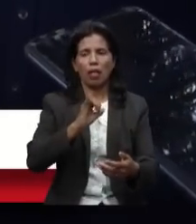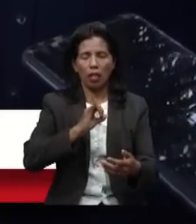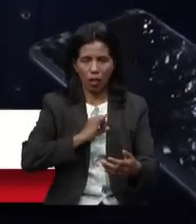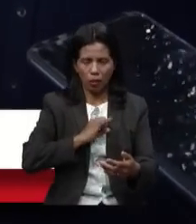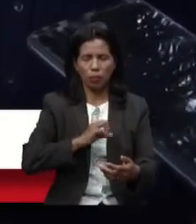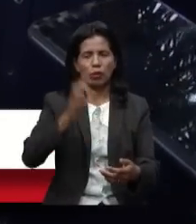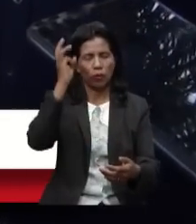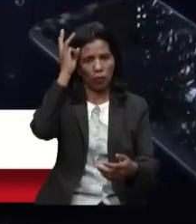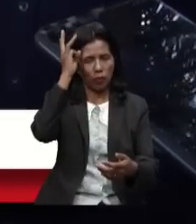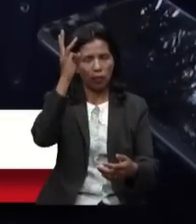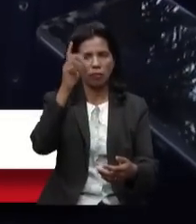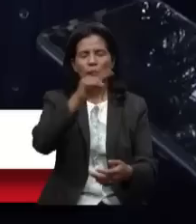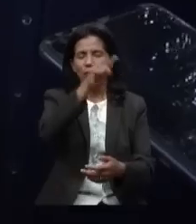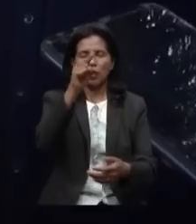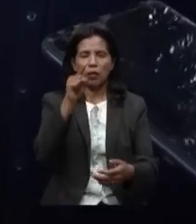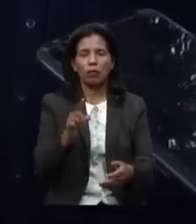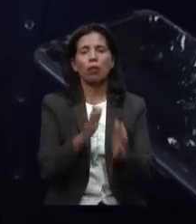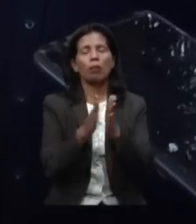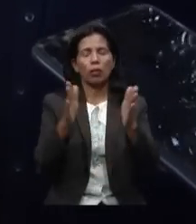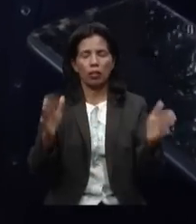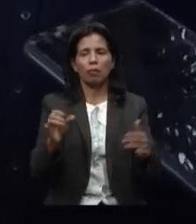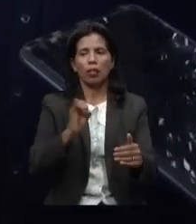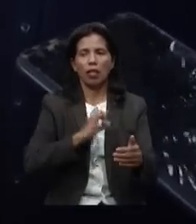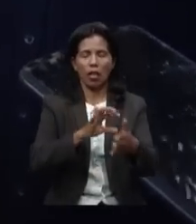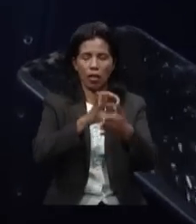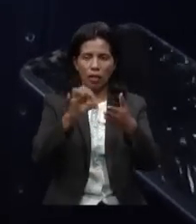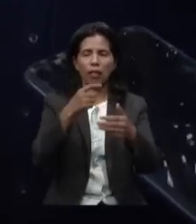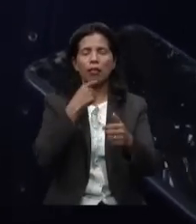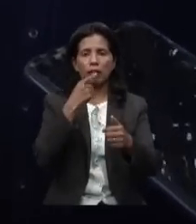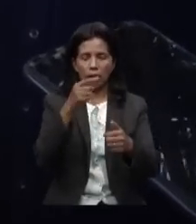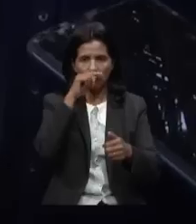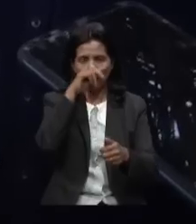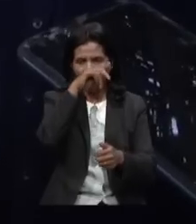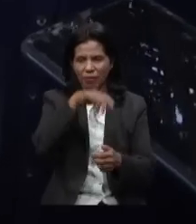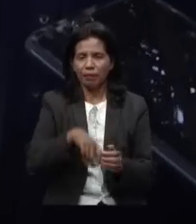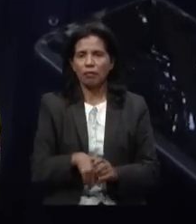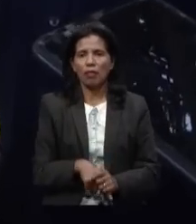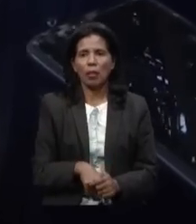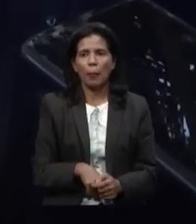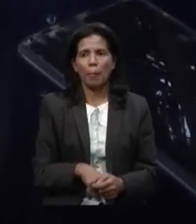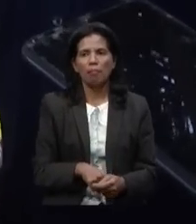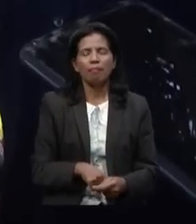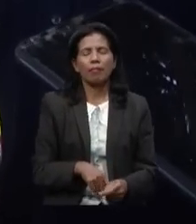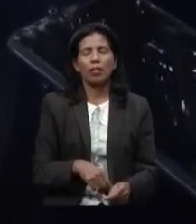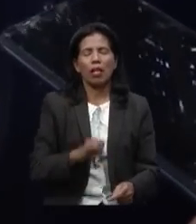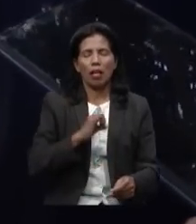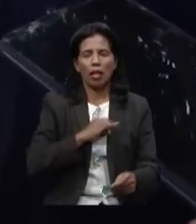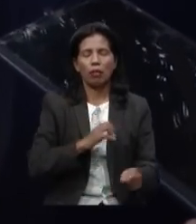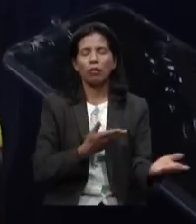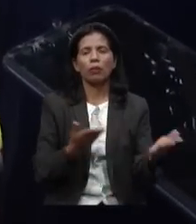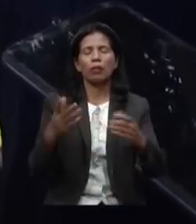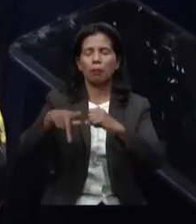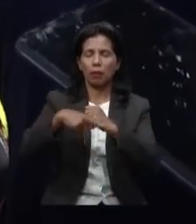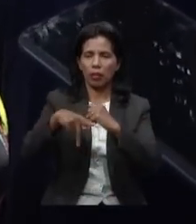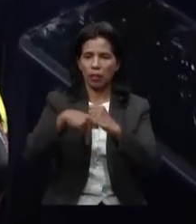bidai pergunta bo tida mai hau maka iha hakere ki hani diangkat ke SNI partida riza hau la dung